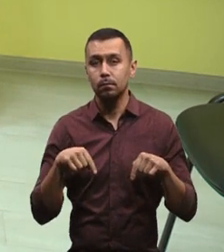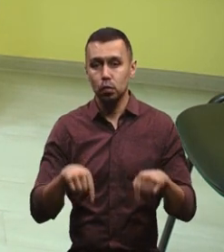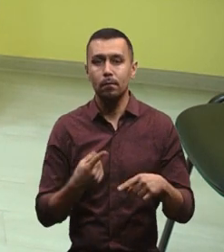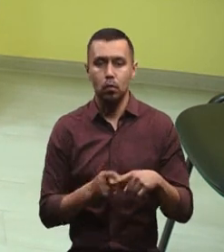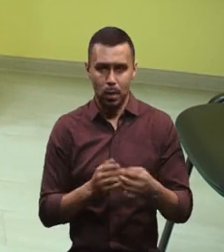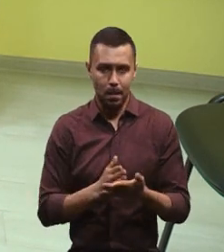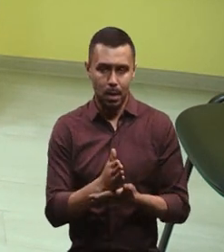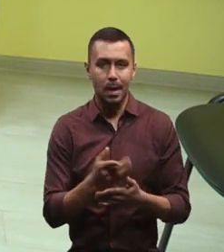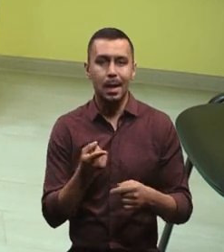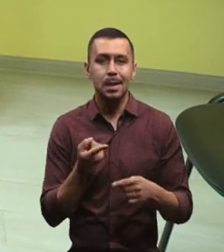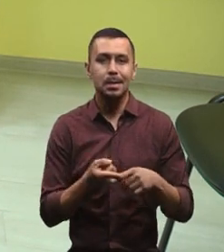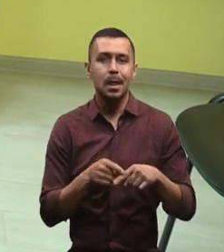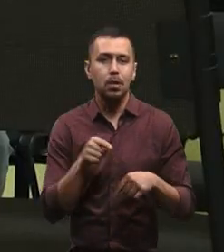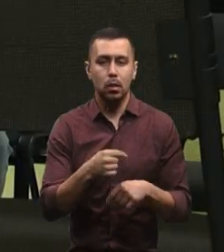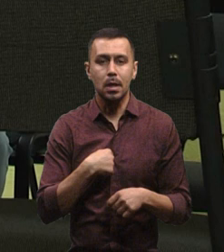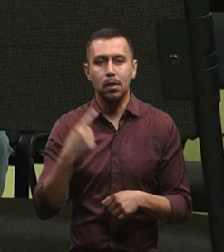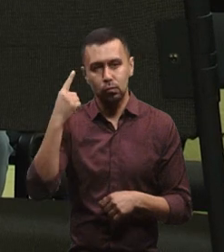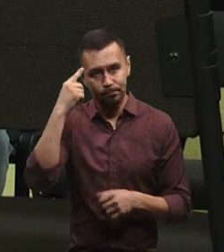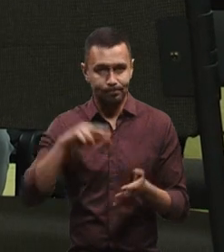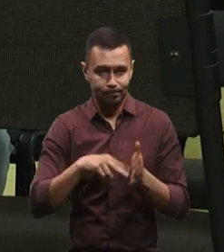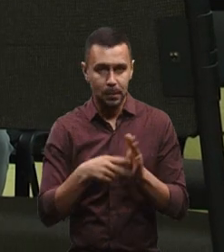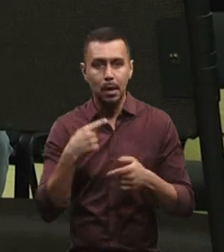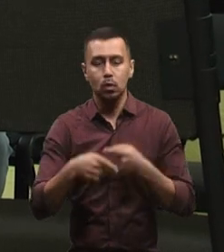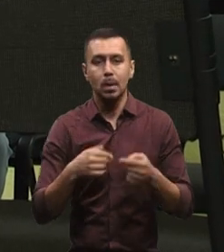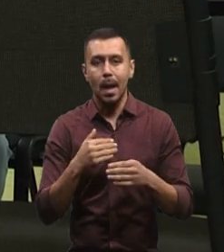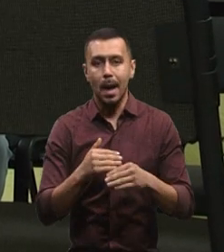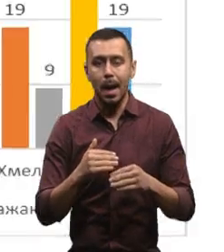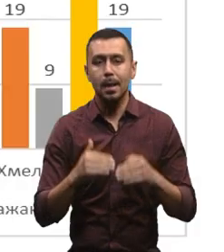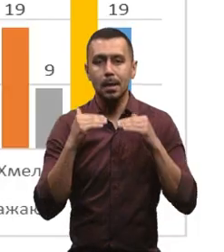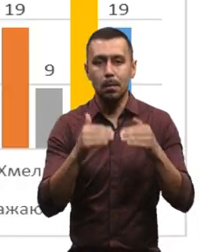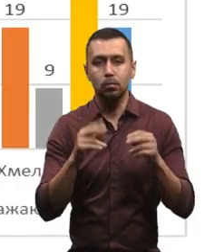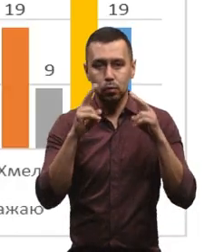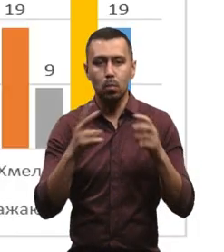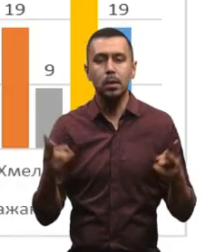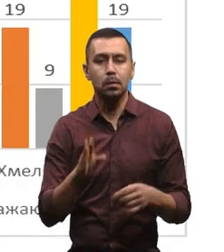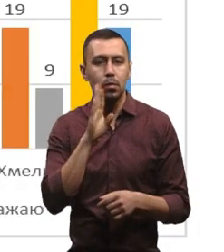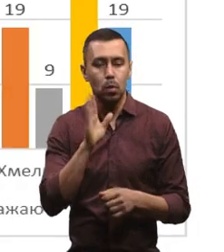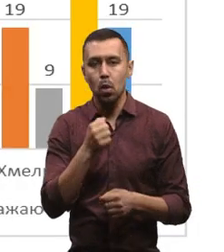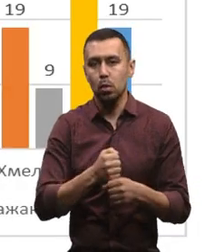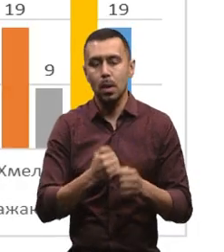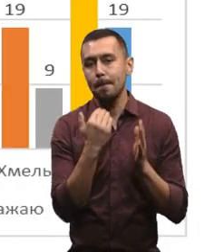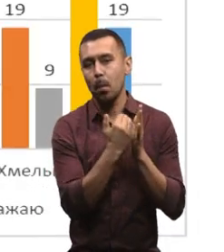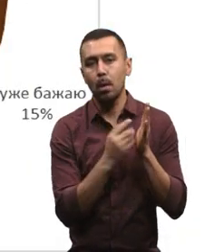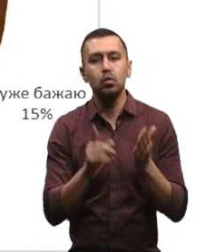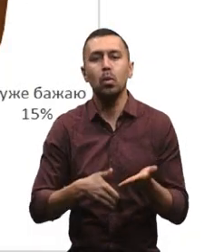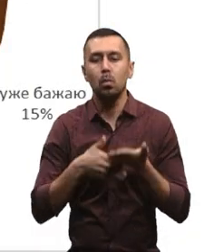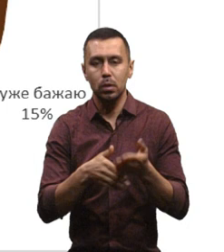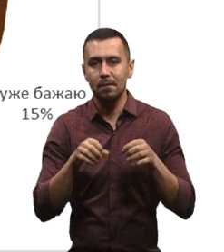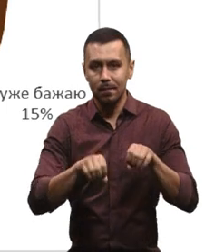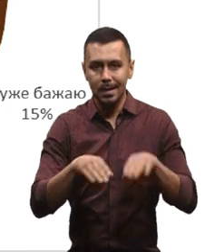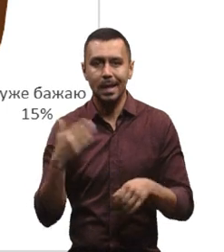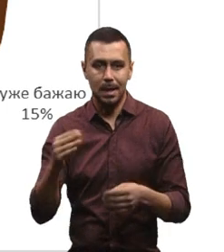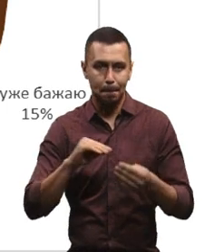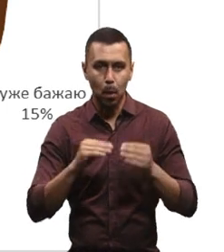направленні. Це теж я вже думаю. Наступним етапом дослідження щодо потреб жінок буде розробка програм, що допоможуть вирішити